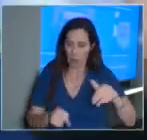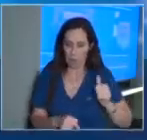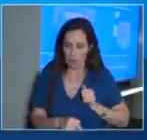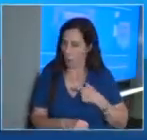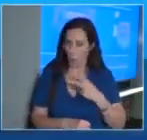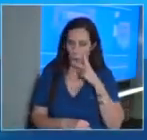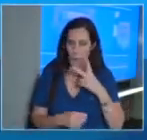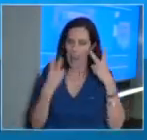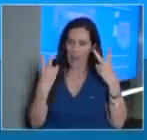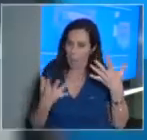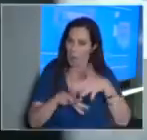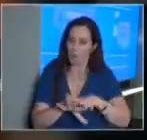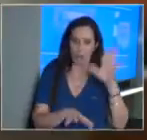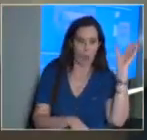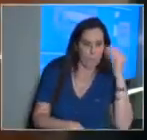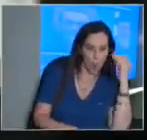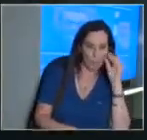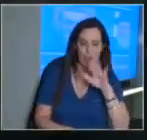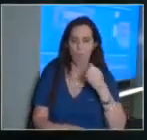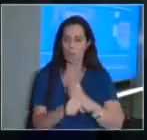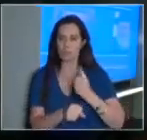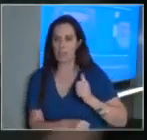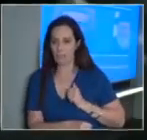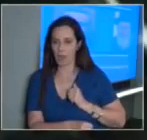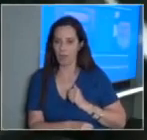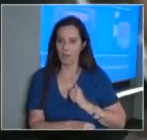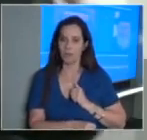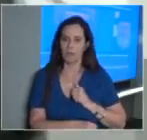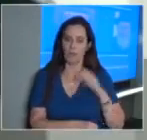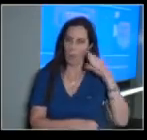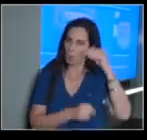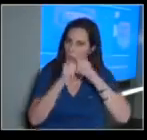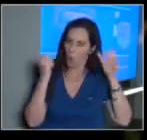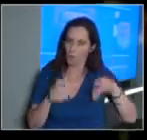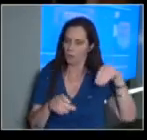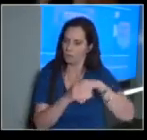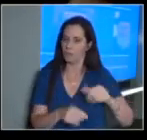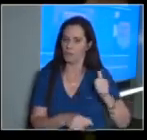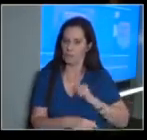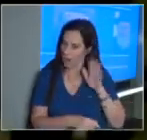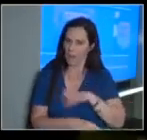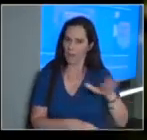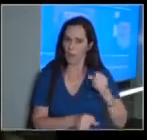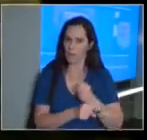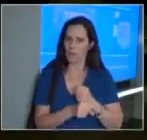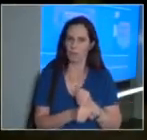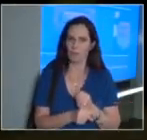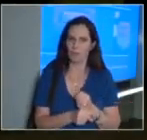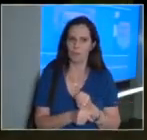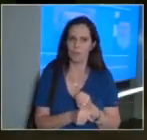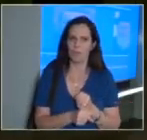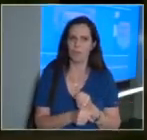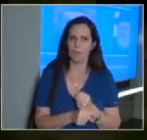אנחנו רואים ערך בשילוב הזה שבו מקיימים את שתי המצוות, גם את מצוות השירות הצבאי וההשתתפות בנטל הביטחון של מדינת ישראל, וגם את מצוות לימוד